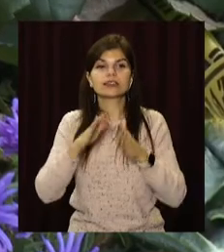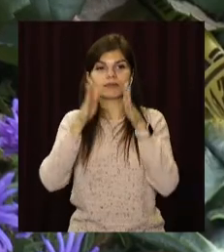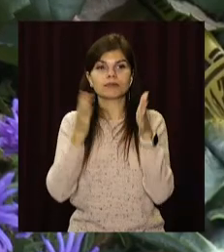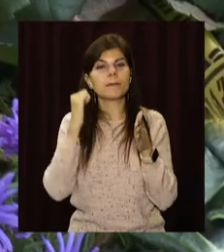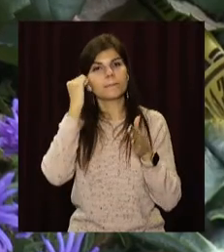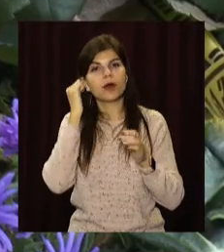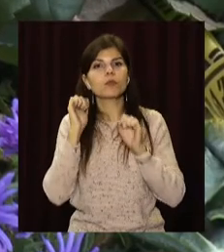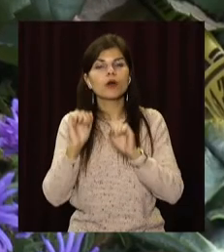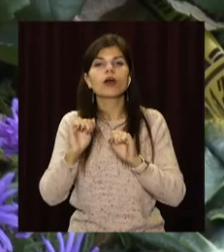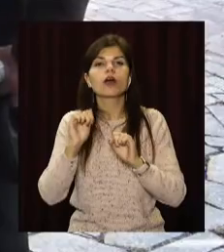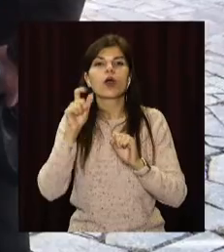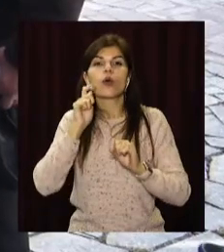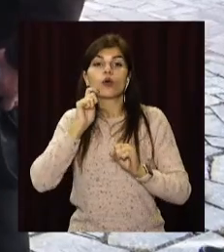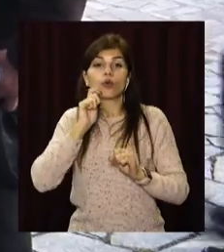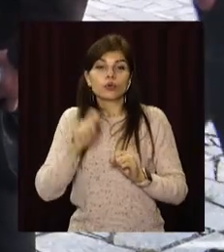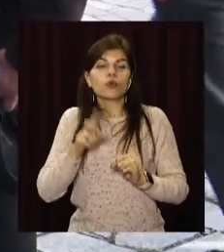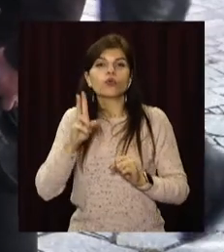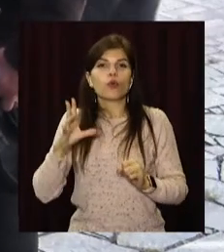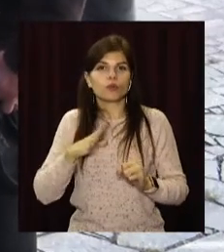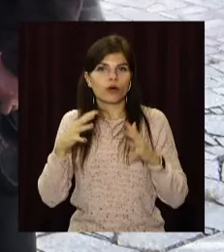захищаючи Україну на Донбасі.